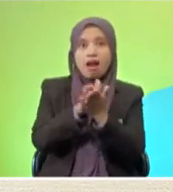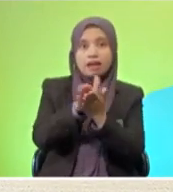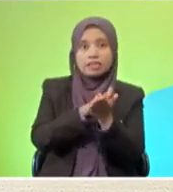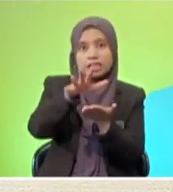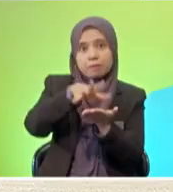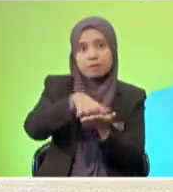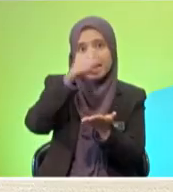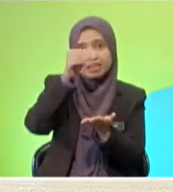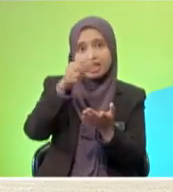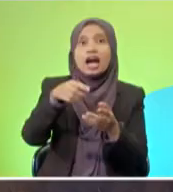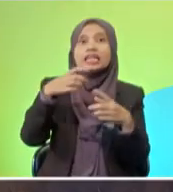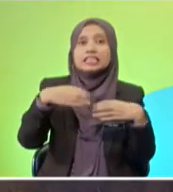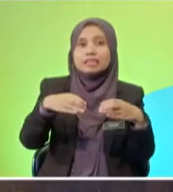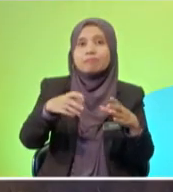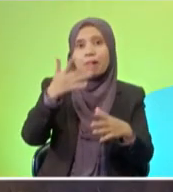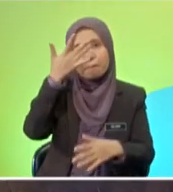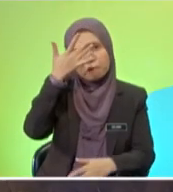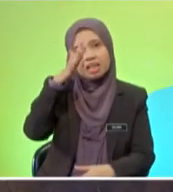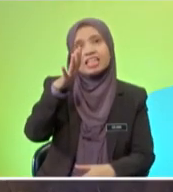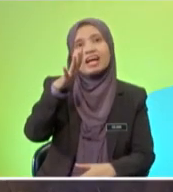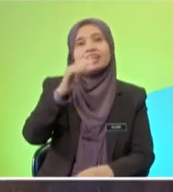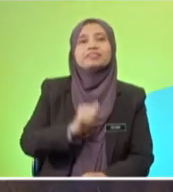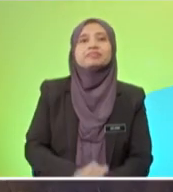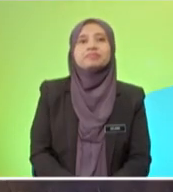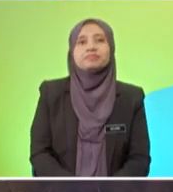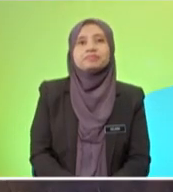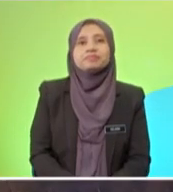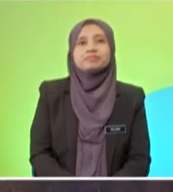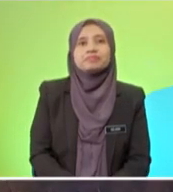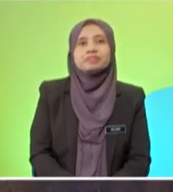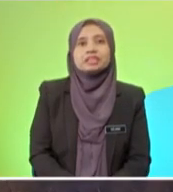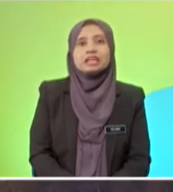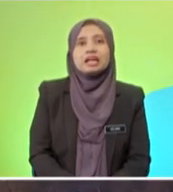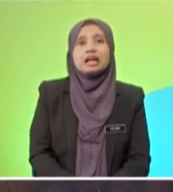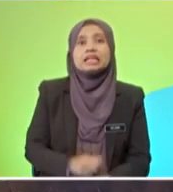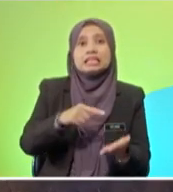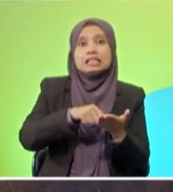cepat pandai rajin belajar cepat pandai Alhamdulillah